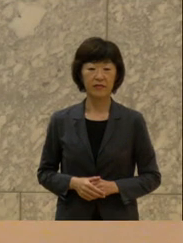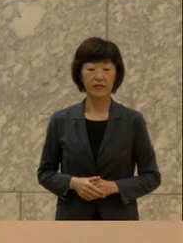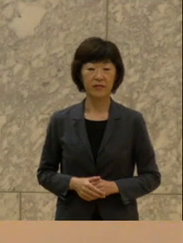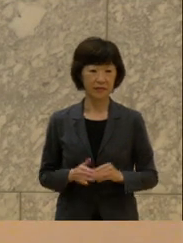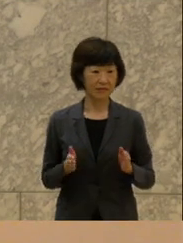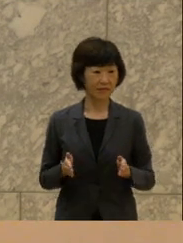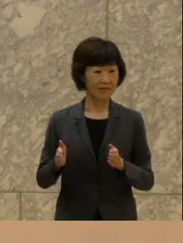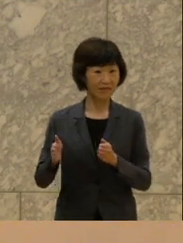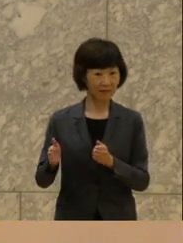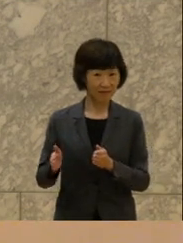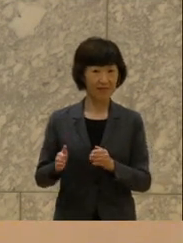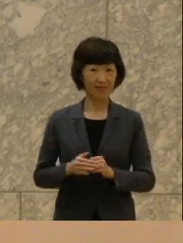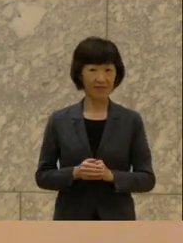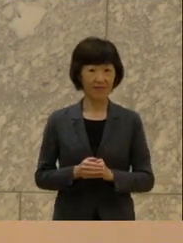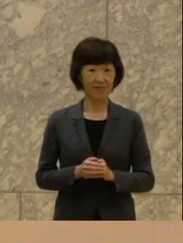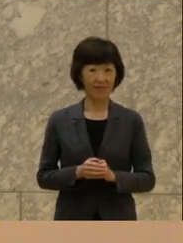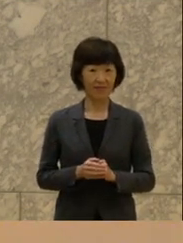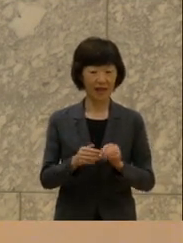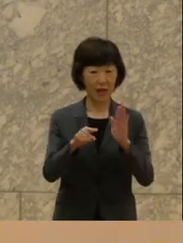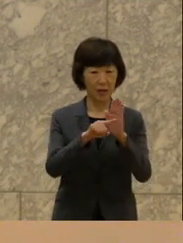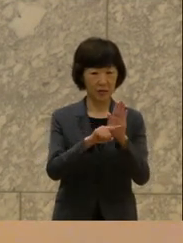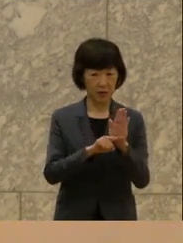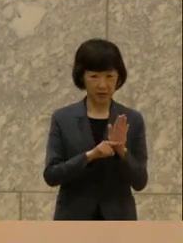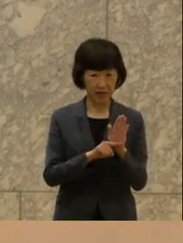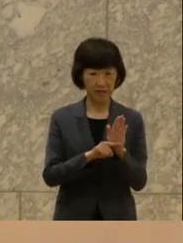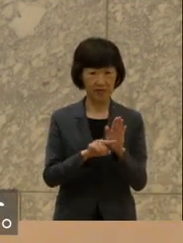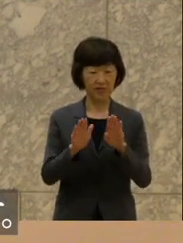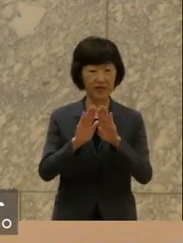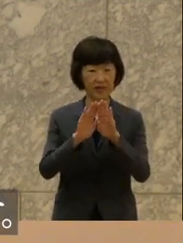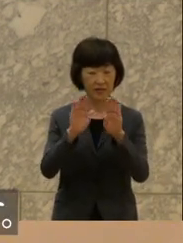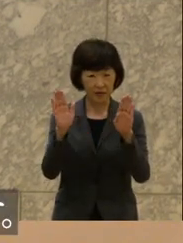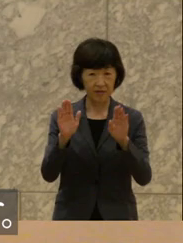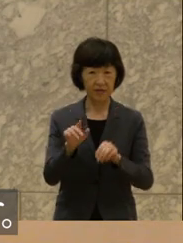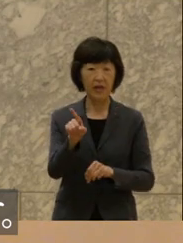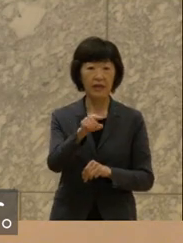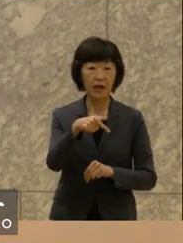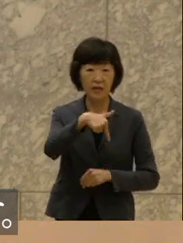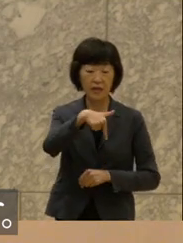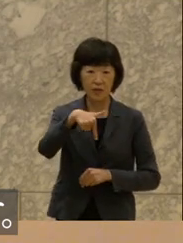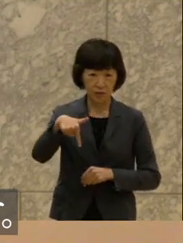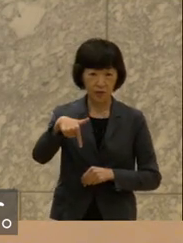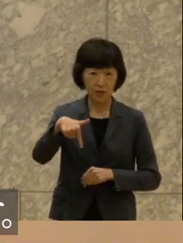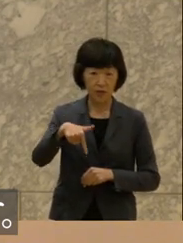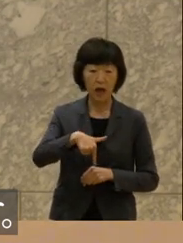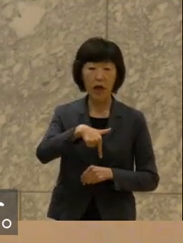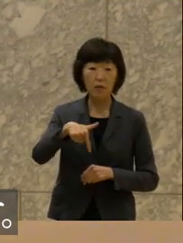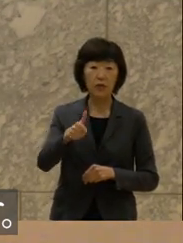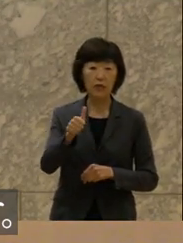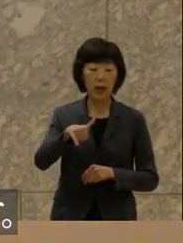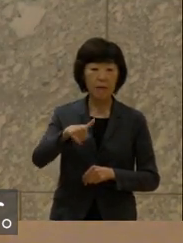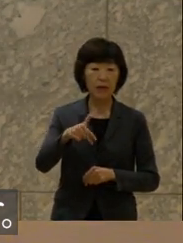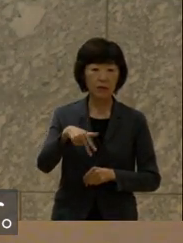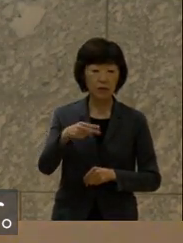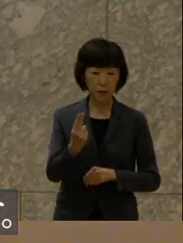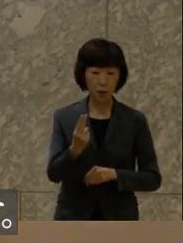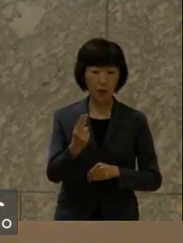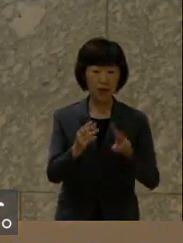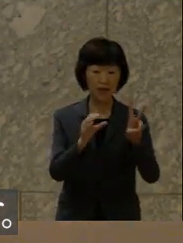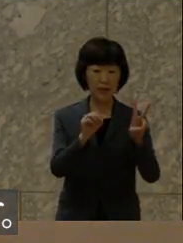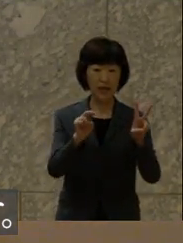それでは早速プログラムを進めてまいりたいと思います第1部はブダペスト2023